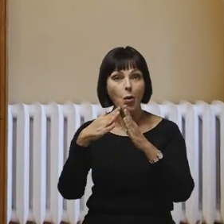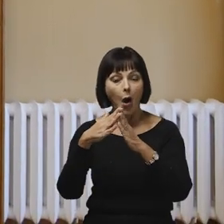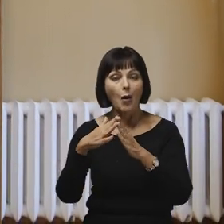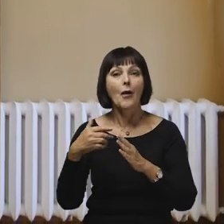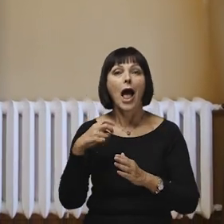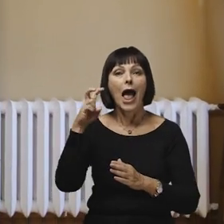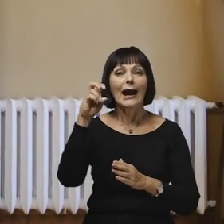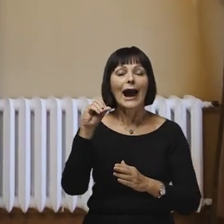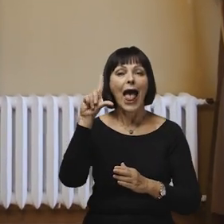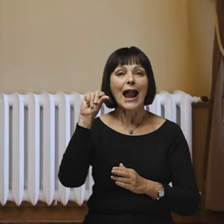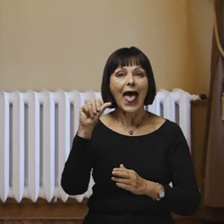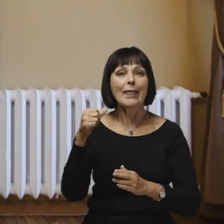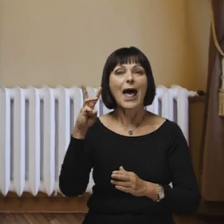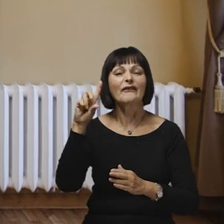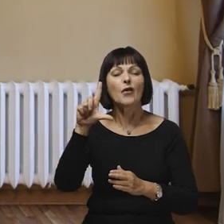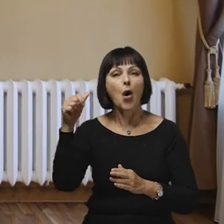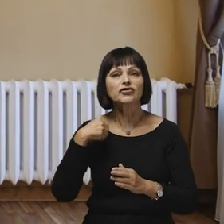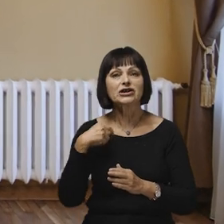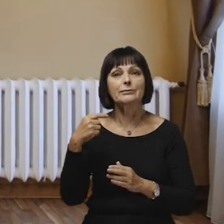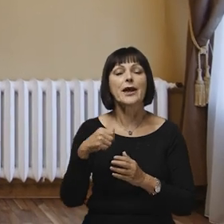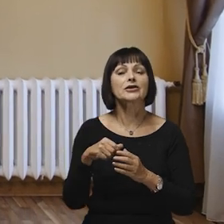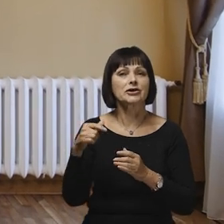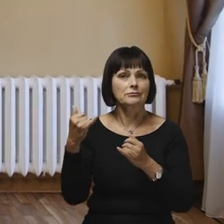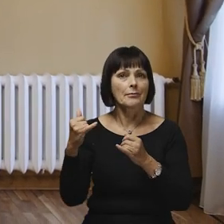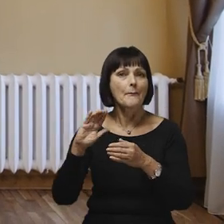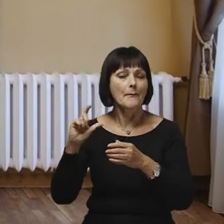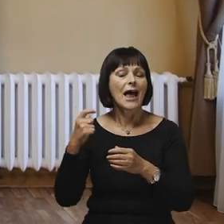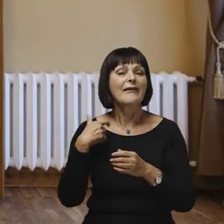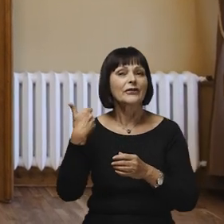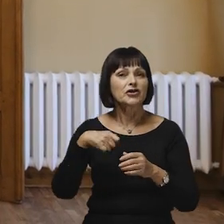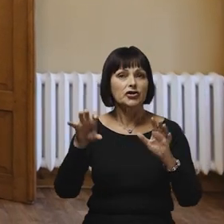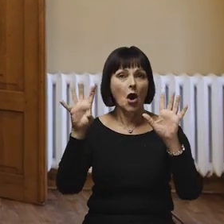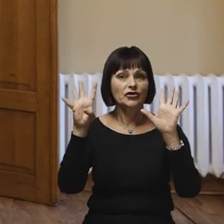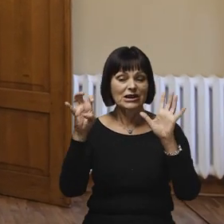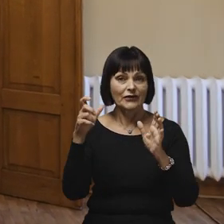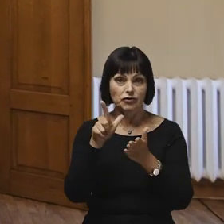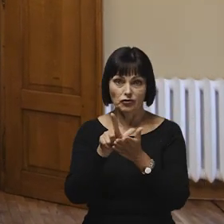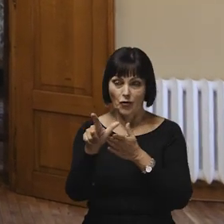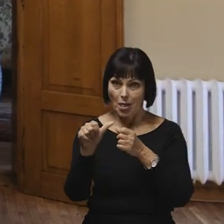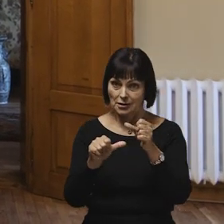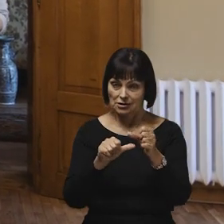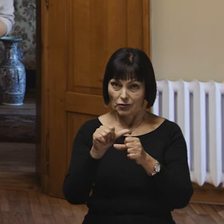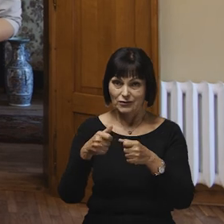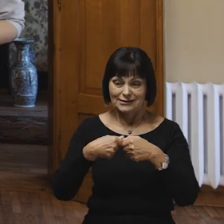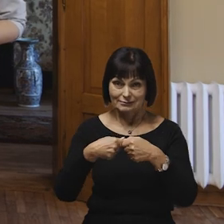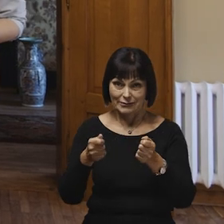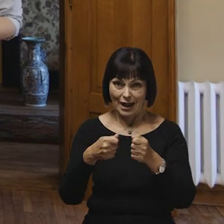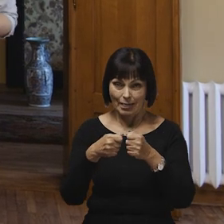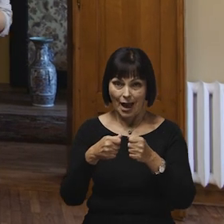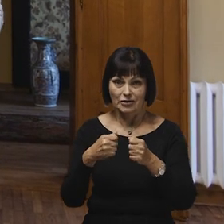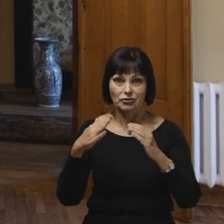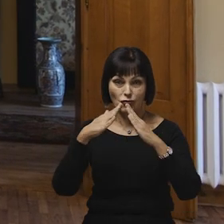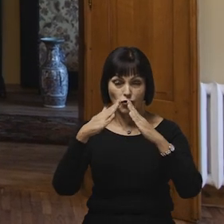zostali Helena i Włodzimierz Kodrębscy. W 1912 roku, czyli po sprzedaży